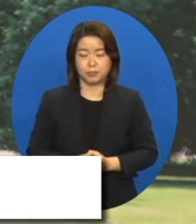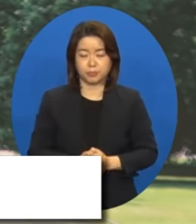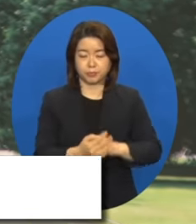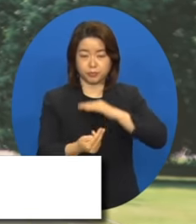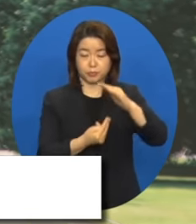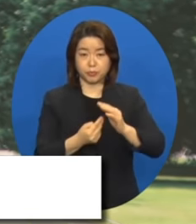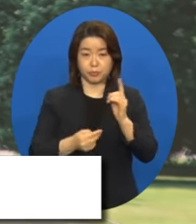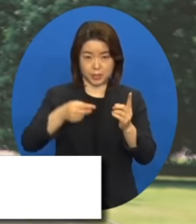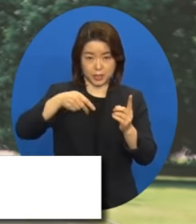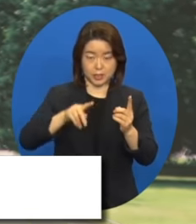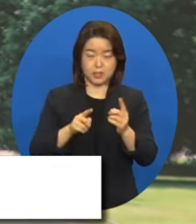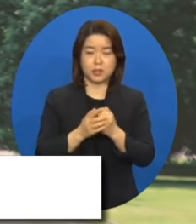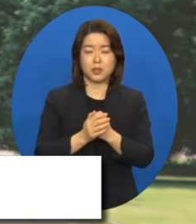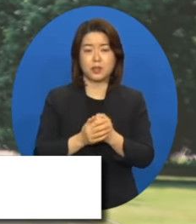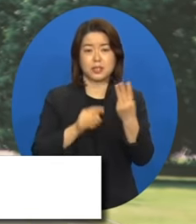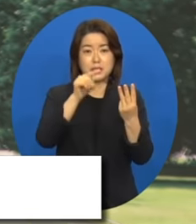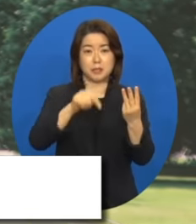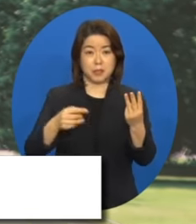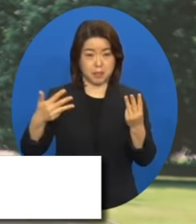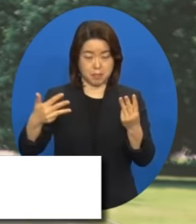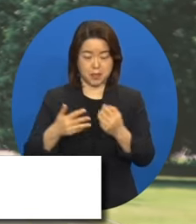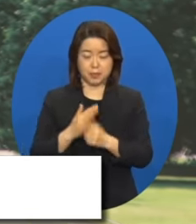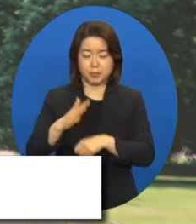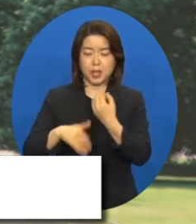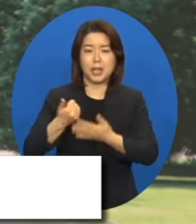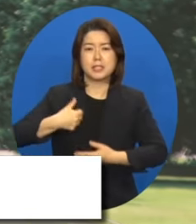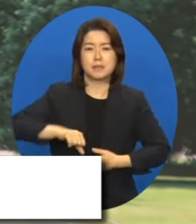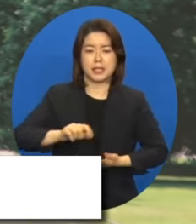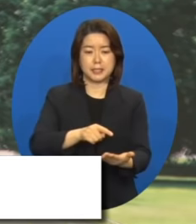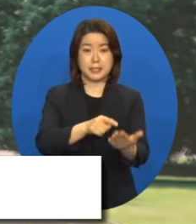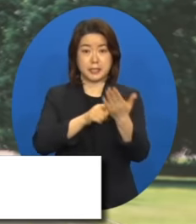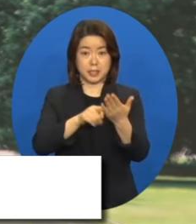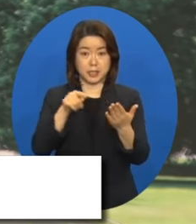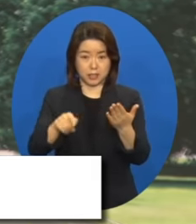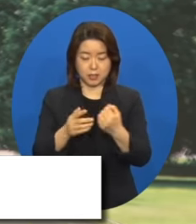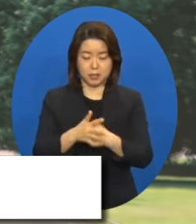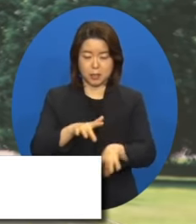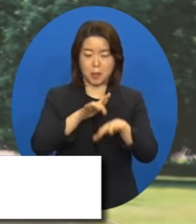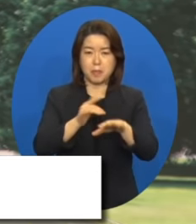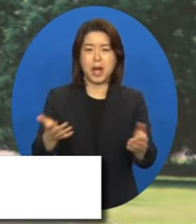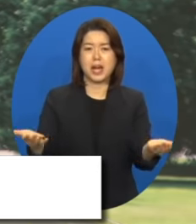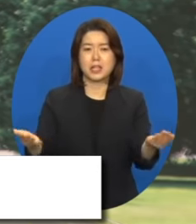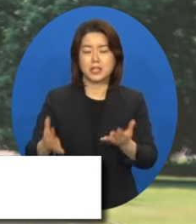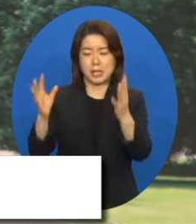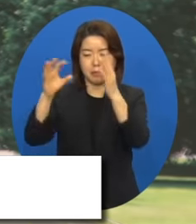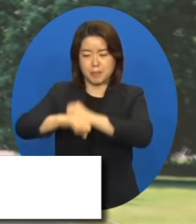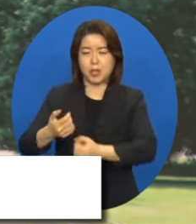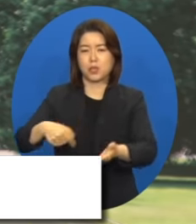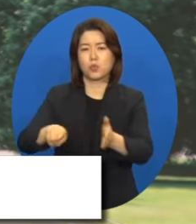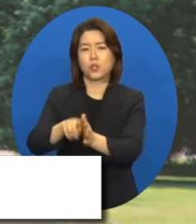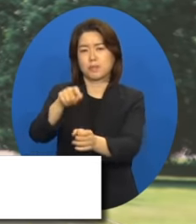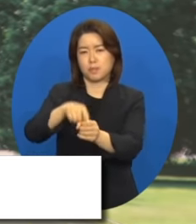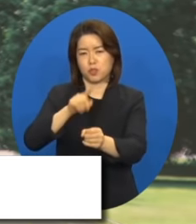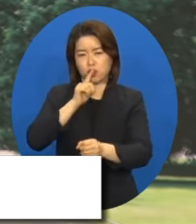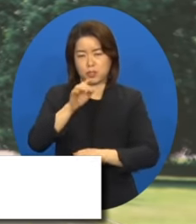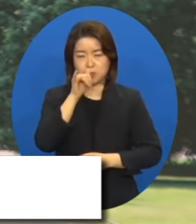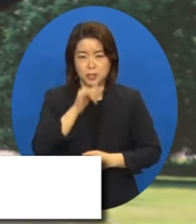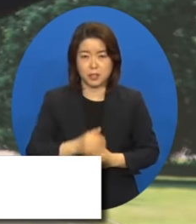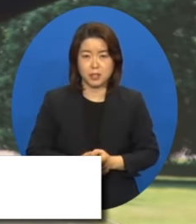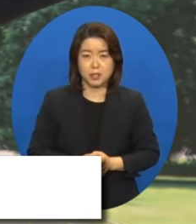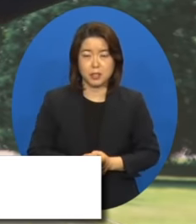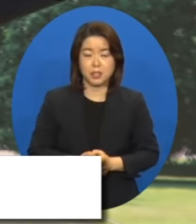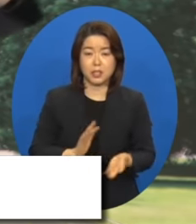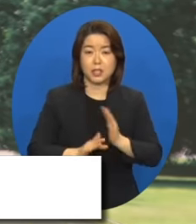요한일서 3장 8절에 하나님의 아들이 나타나신 것은 마귀의 일을 멸하려 하십니다. 예수님의